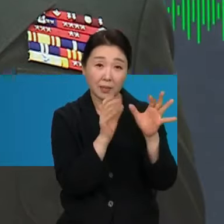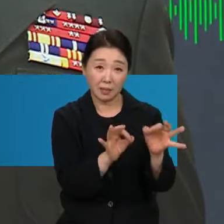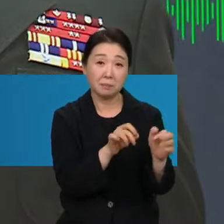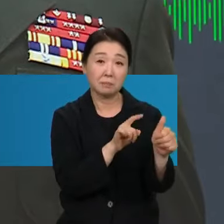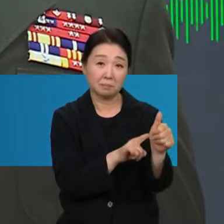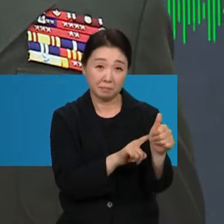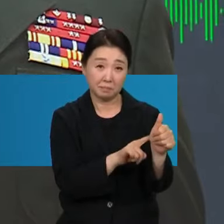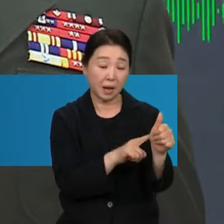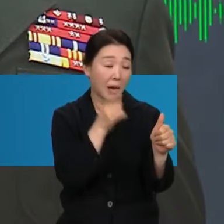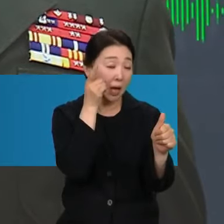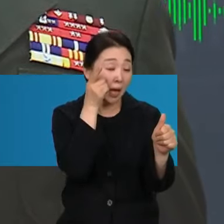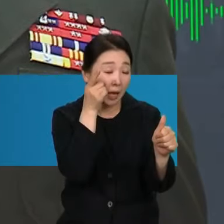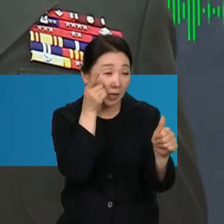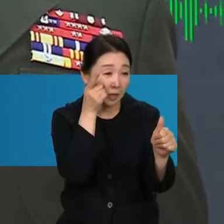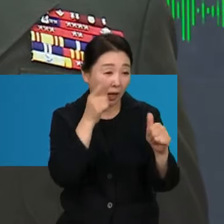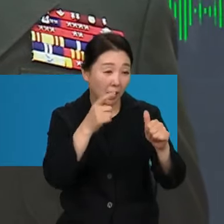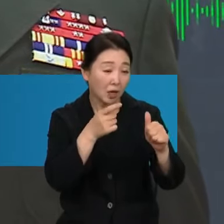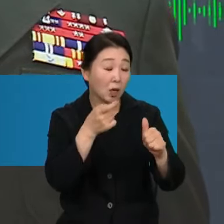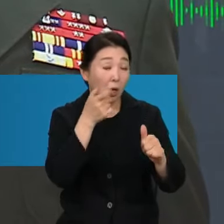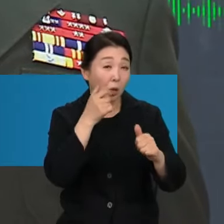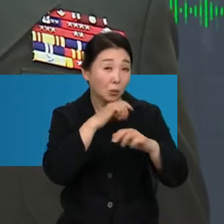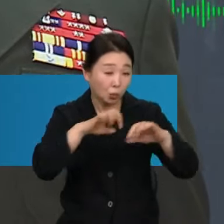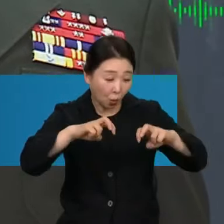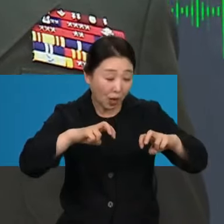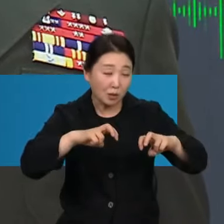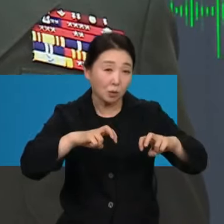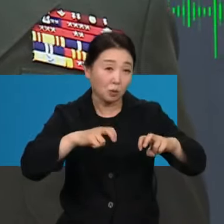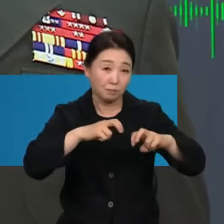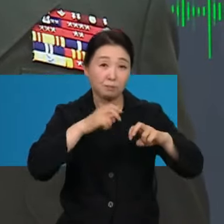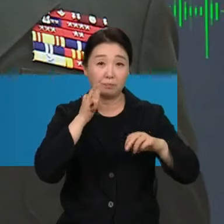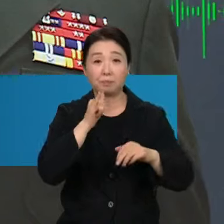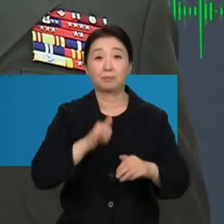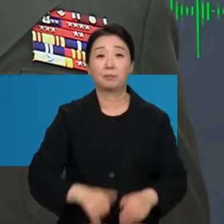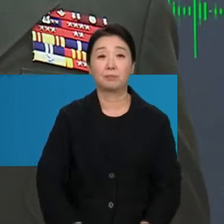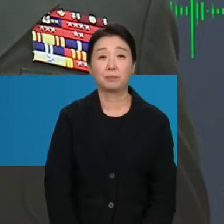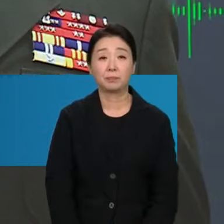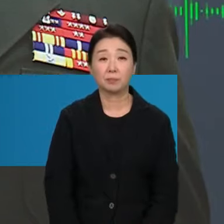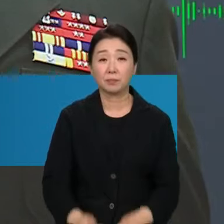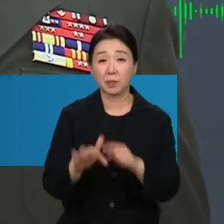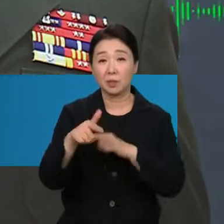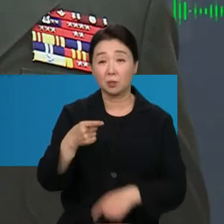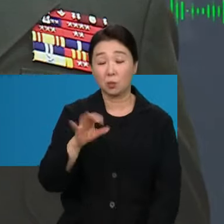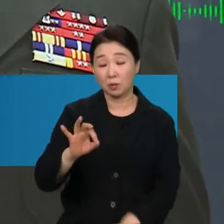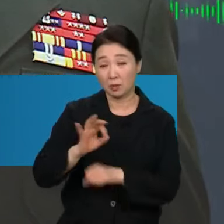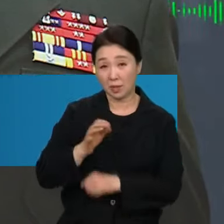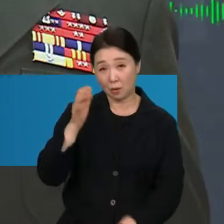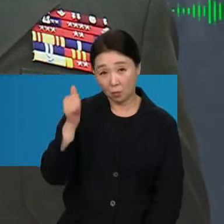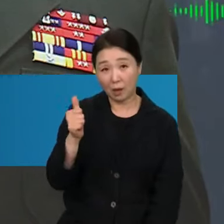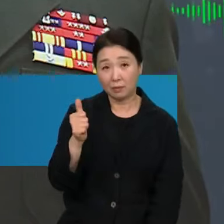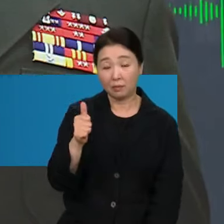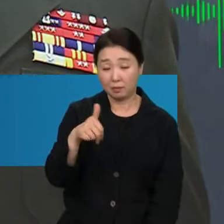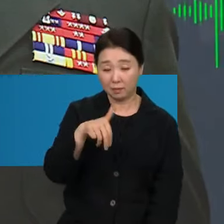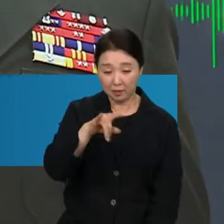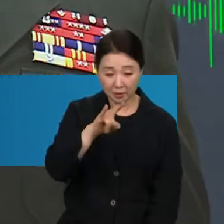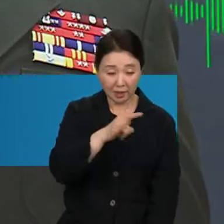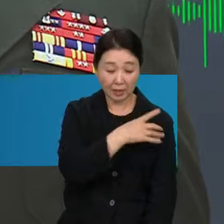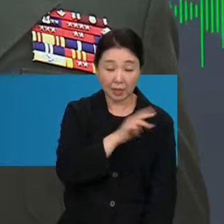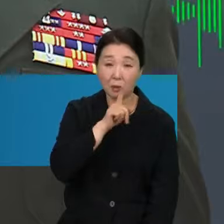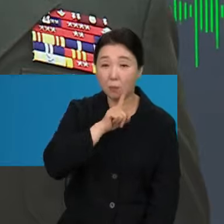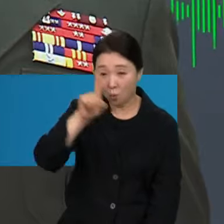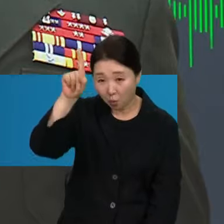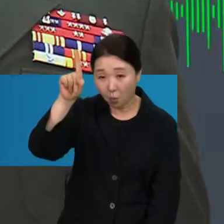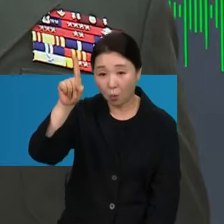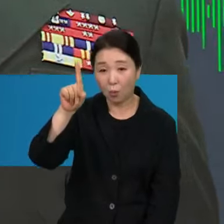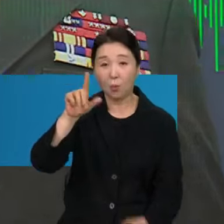사령관의 휴대전화 통화 기록을 저희 JTBC가 집중 분석했습니다. 이종섭 당시 장관에게 최상병 사건을 보고한